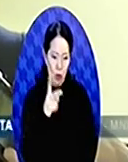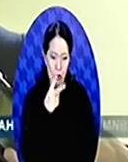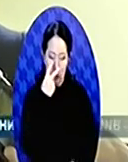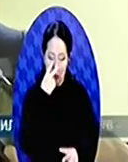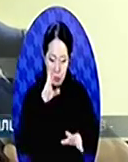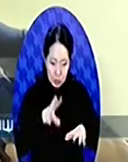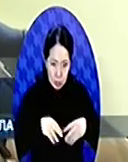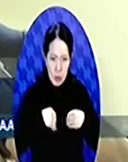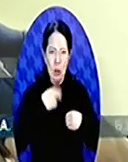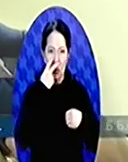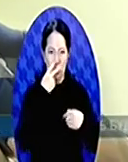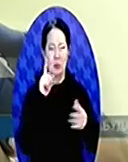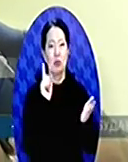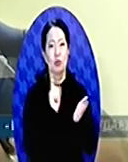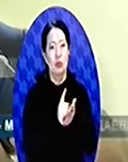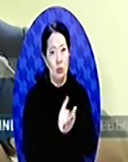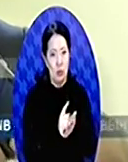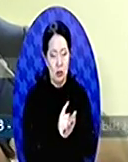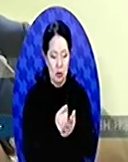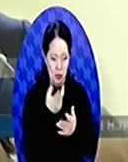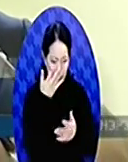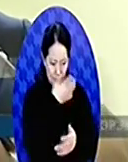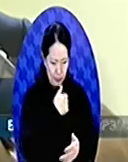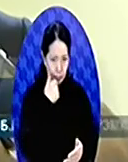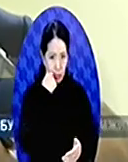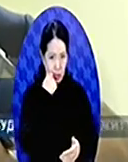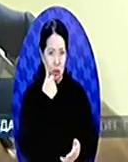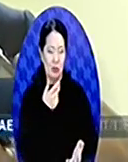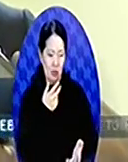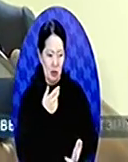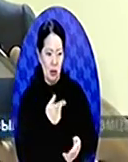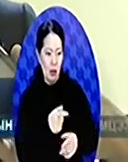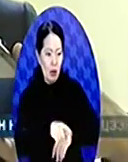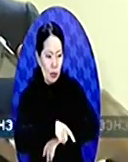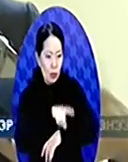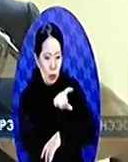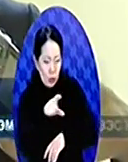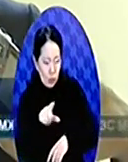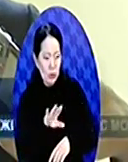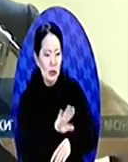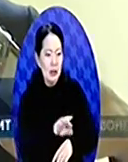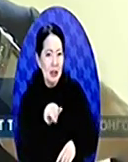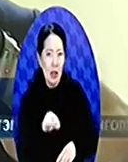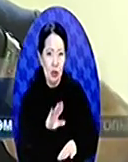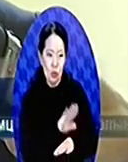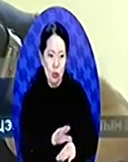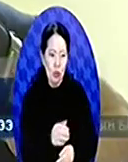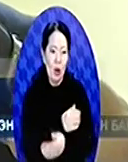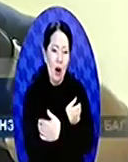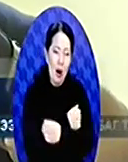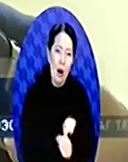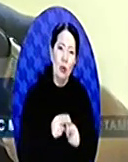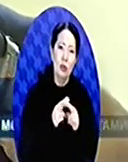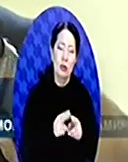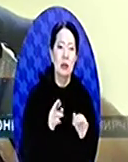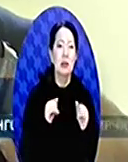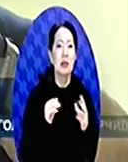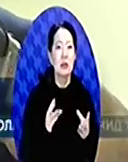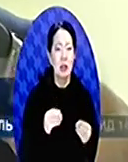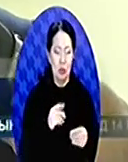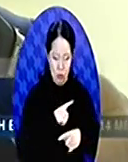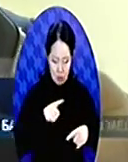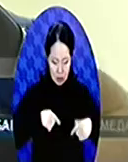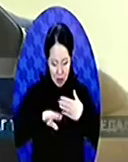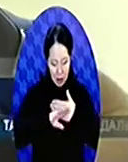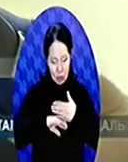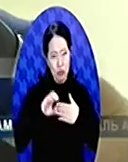лекс уншиж байна. Одоо хүүхдүүд жинхэнээр үзэлж байгаа мэрэгчлэлтэй хүмүүс нь бол яаж хүүхдүүд жишээлбэл аврах талтай тийм үү? Тот ман бол өөрийн аврах